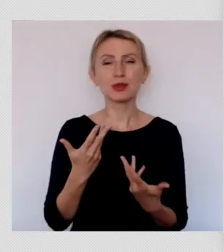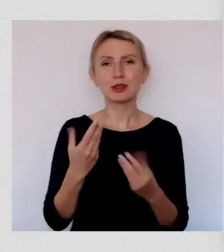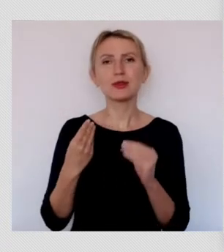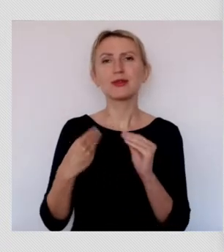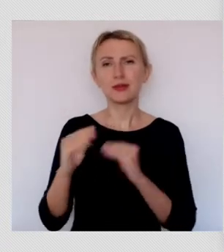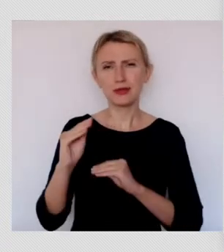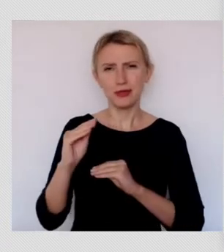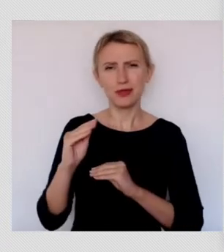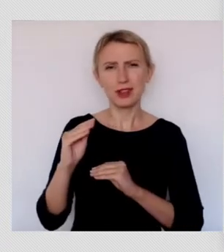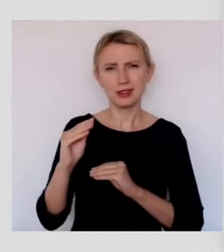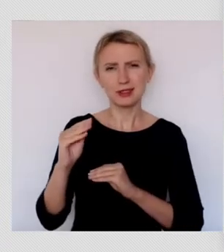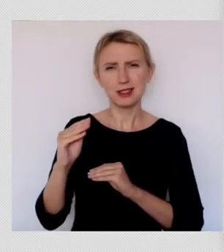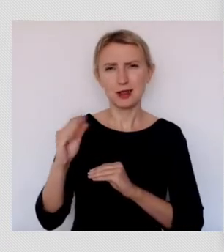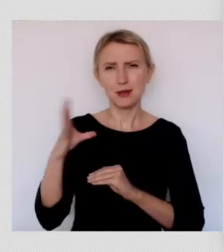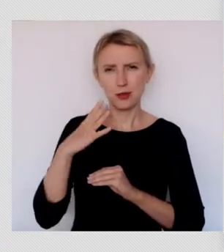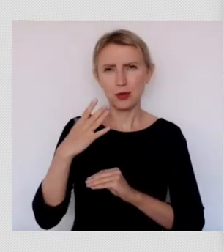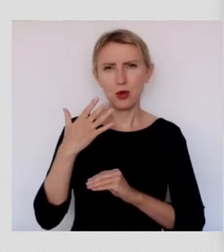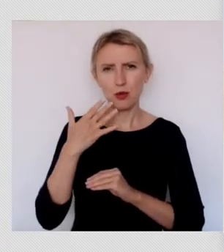omówione